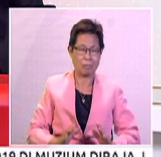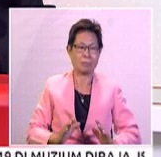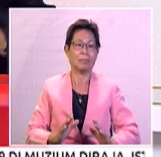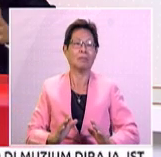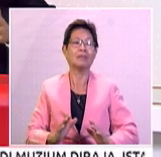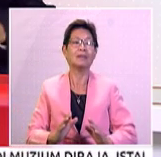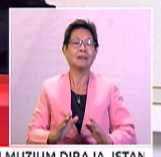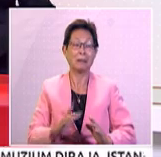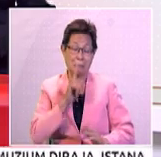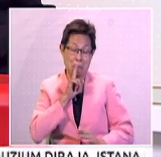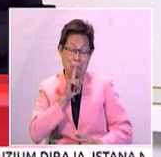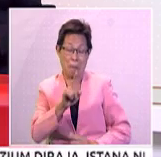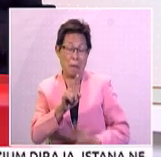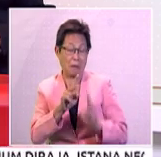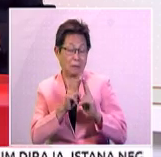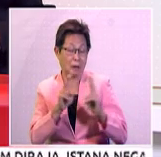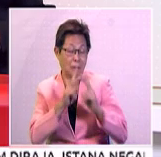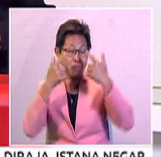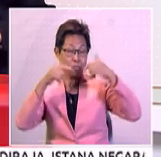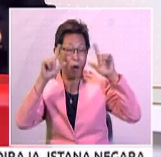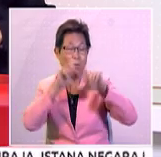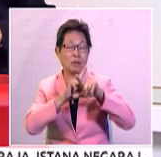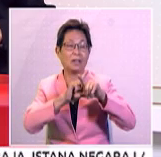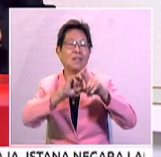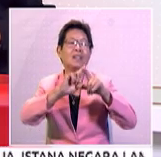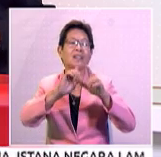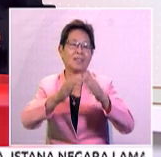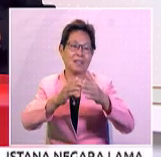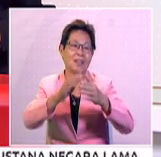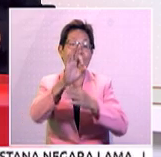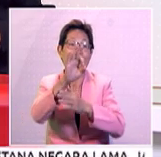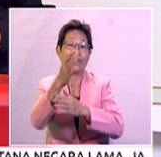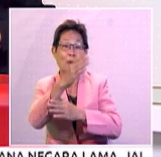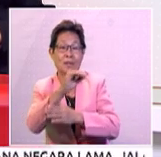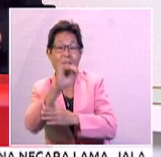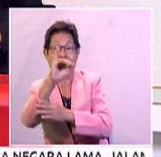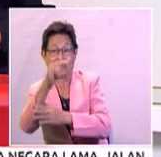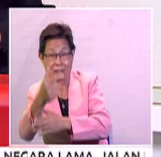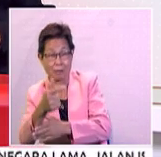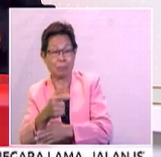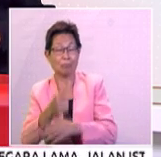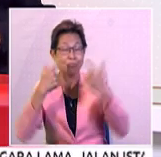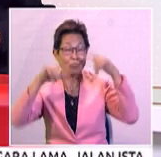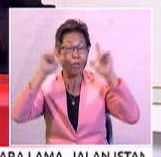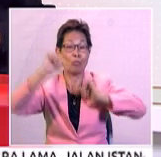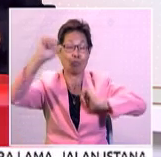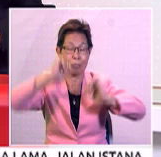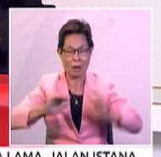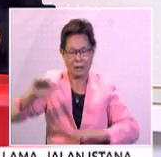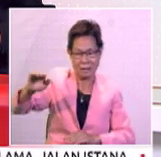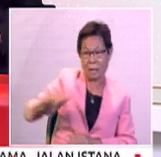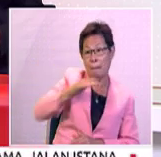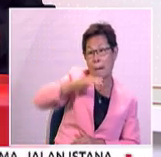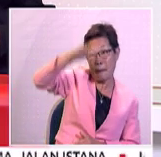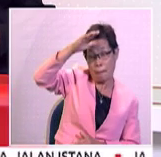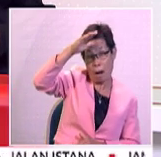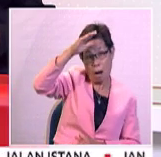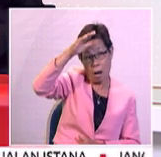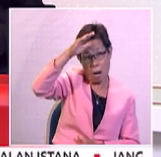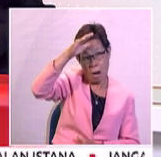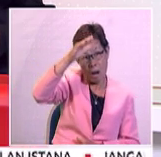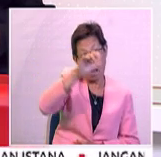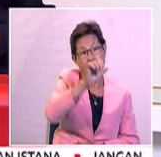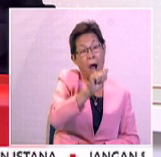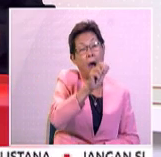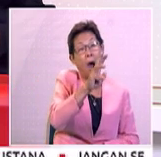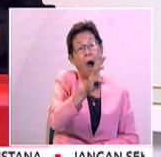itu sememangnya cukup popular di media sosial. Meskipun terkenal sebagai selebriti cilik, ibu bapanya Awal dan